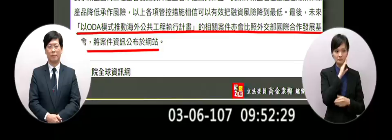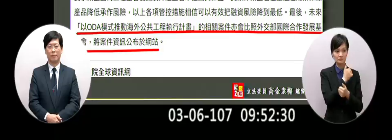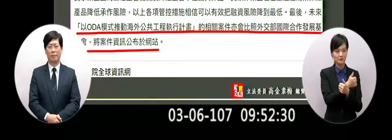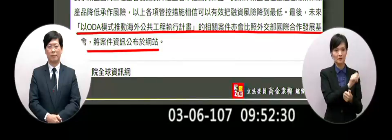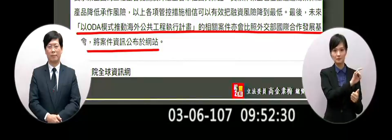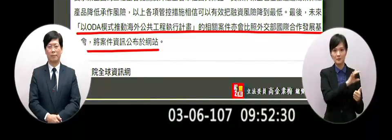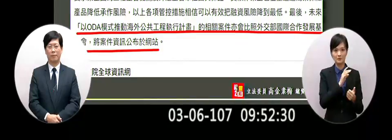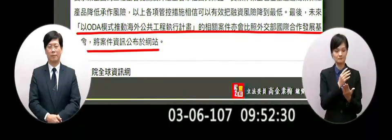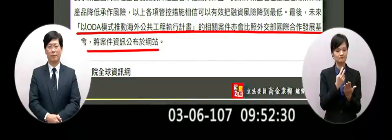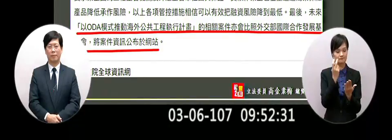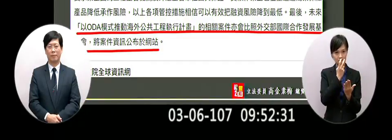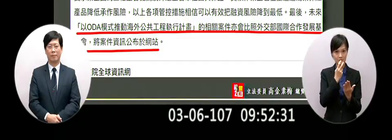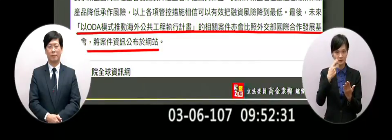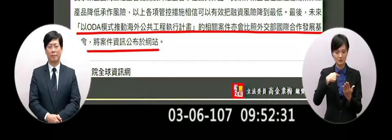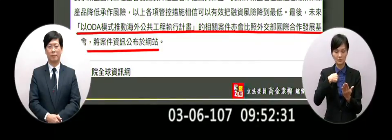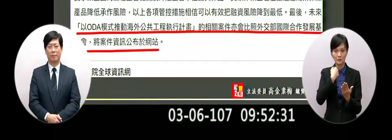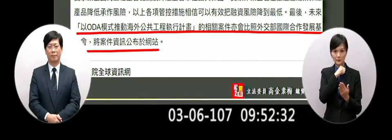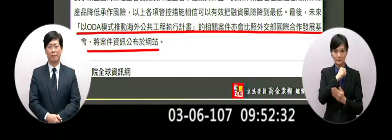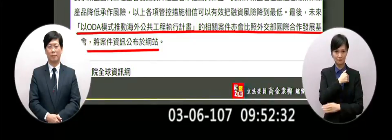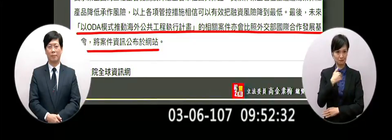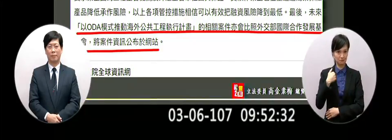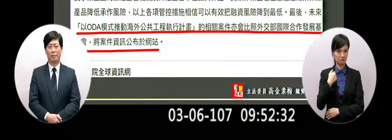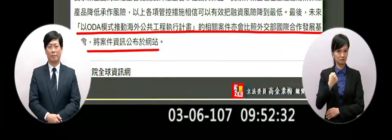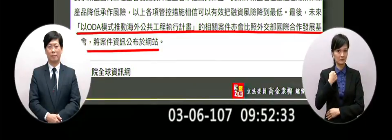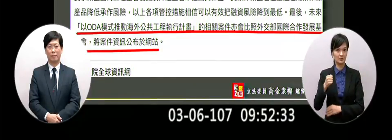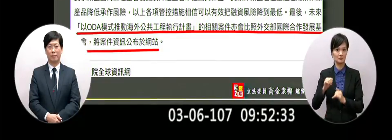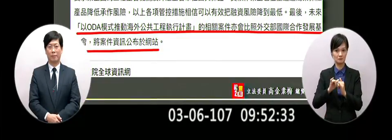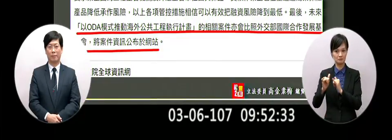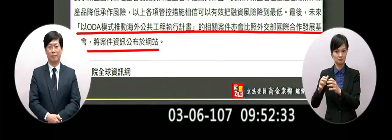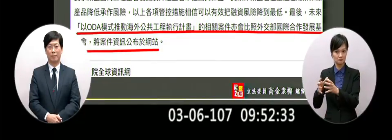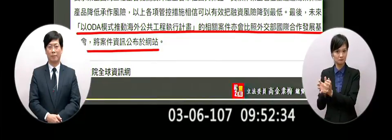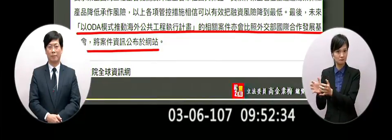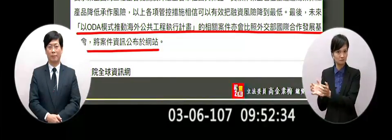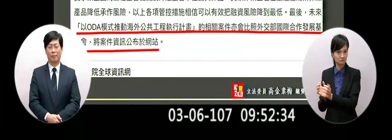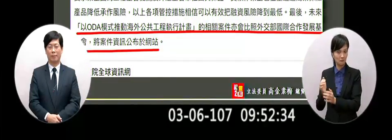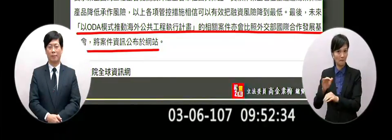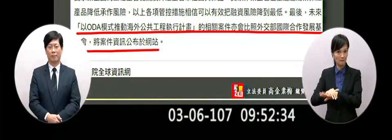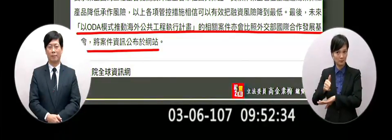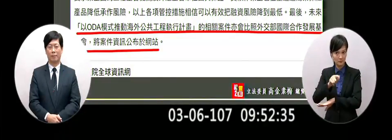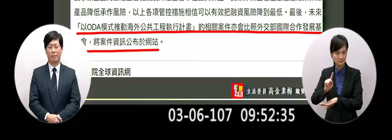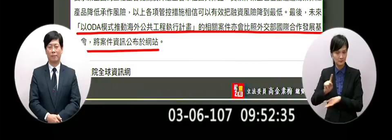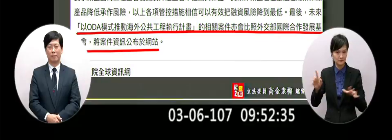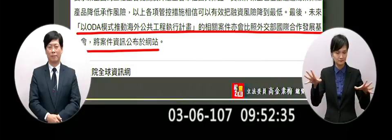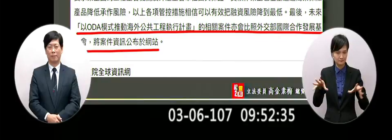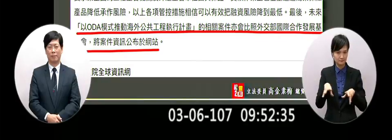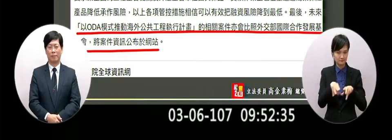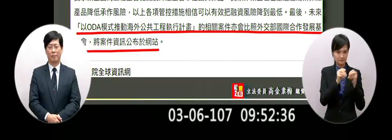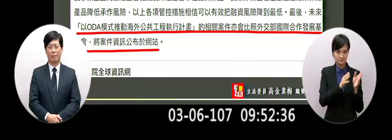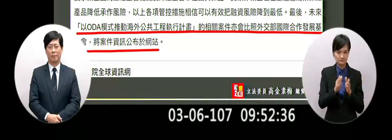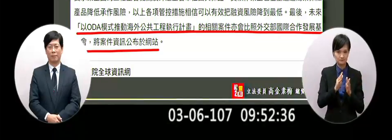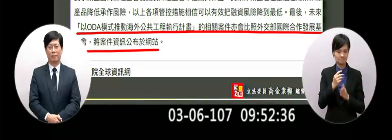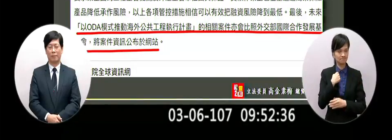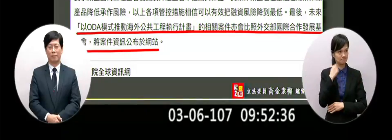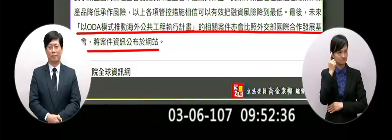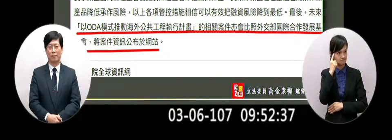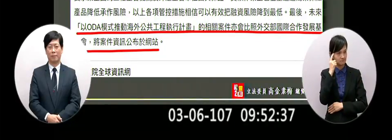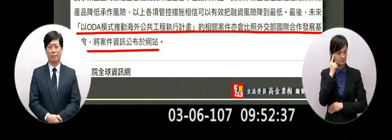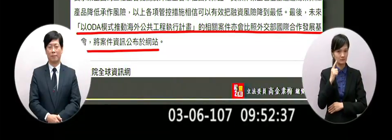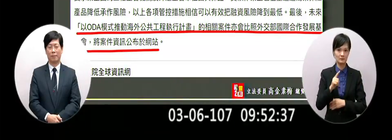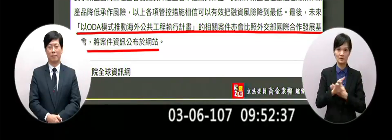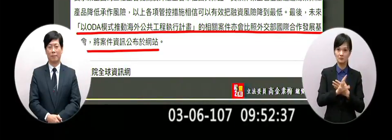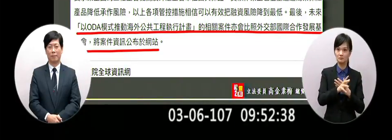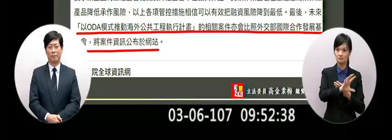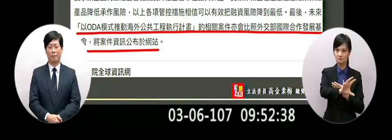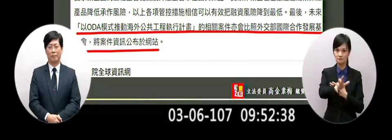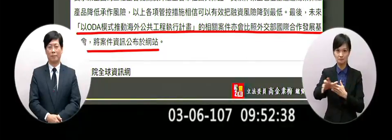且考量我国的能力还有民间的优势，有效的要争取海外公共工程的商机。行